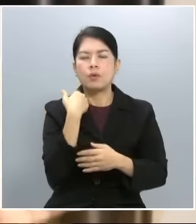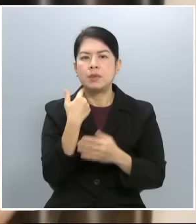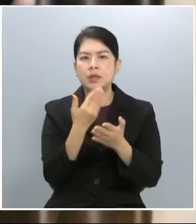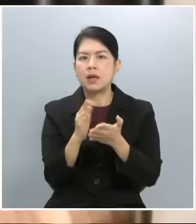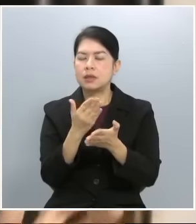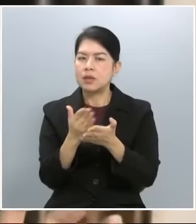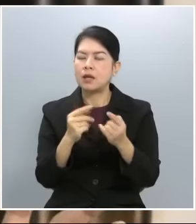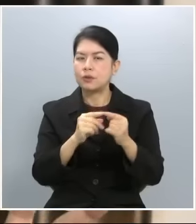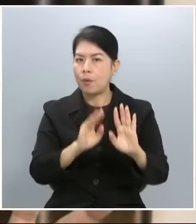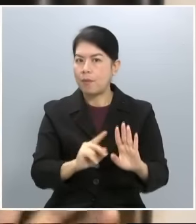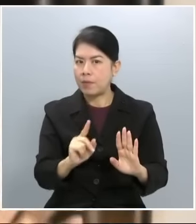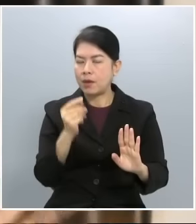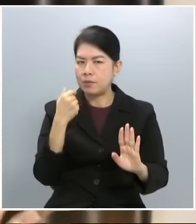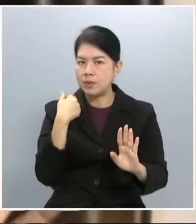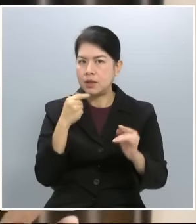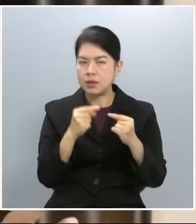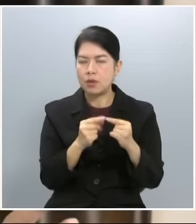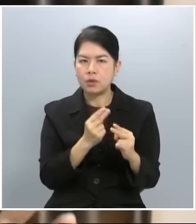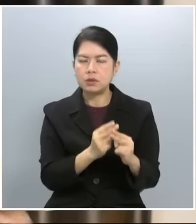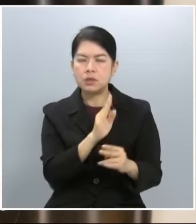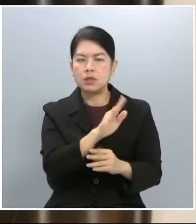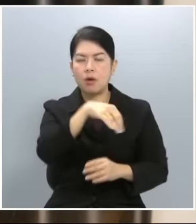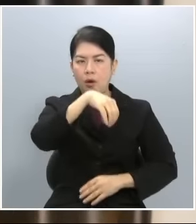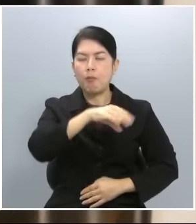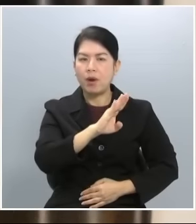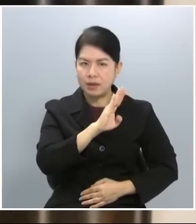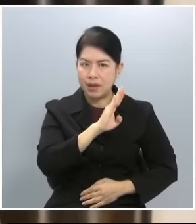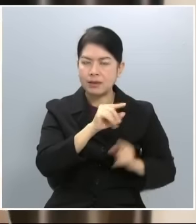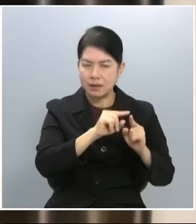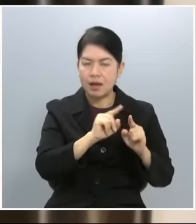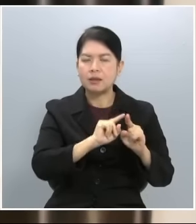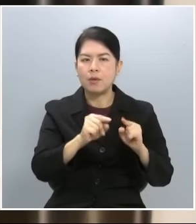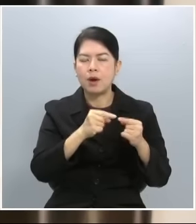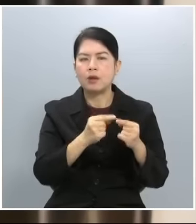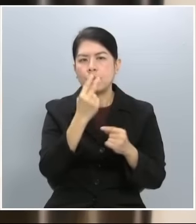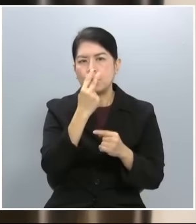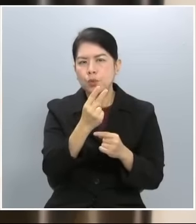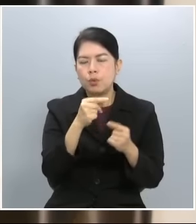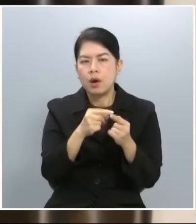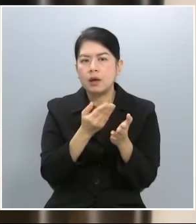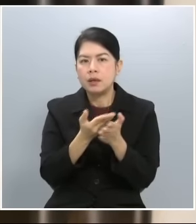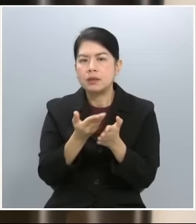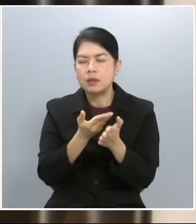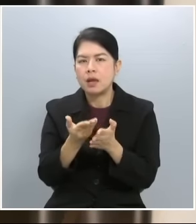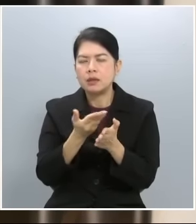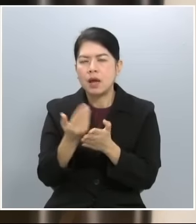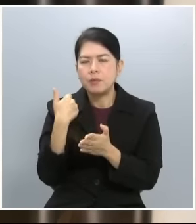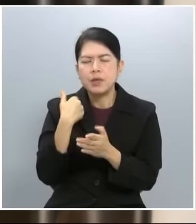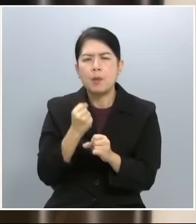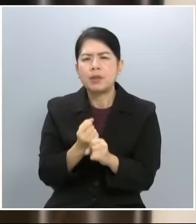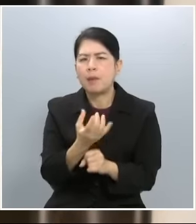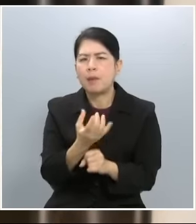นามของห้างหุ้นส่วนแต่ว่าการใช้เงินเนี่ยใช้ไปเพราะวัตถุประสงค์อะไรอย่างเงี้ยครับมันไม่ได้หมายความว่าการใช้เงินที่